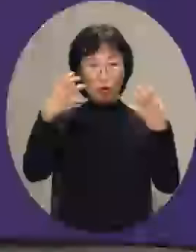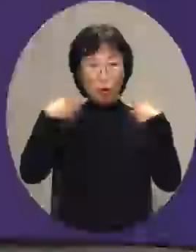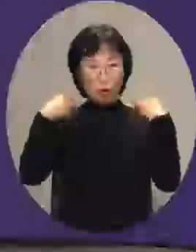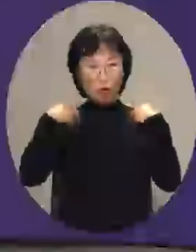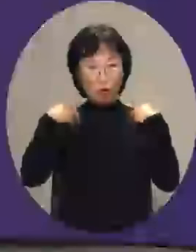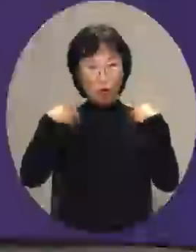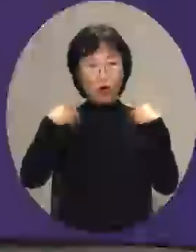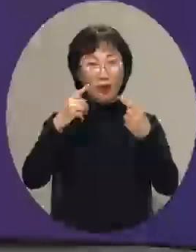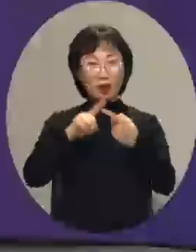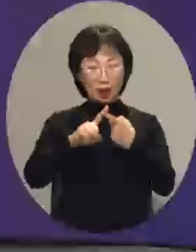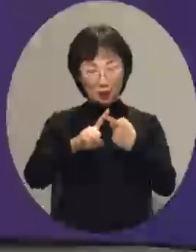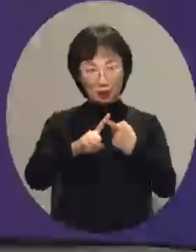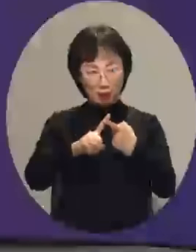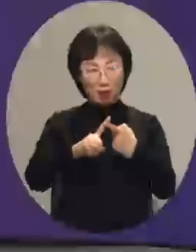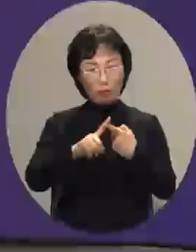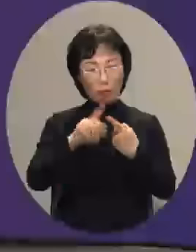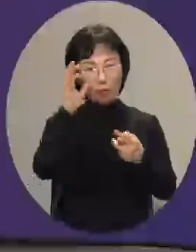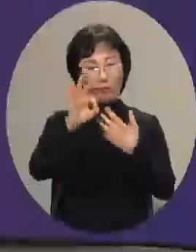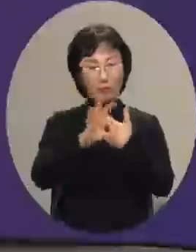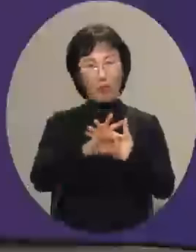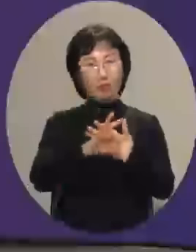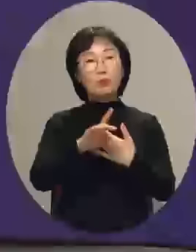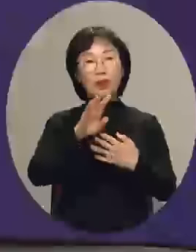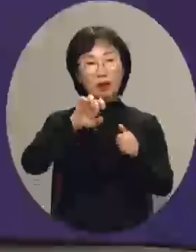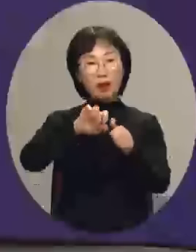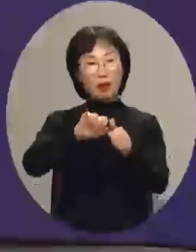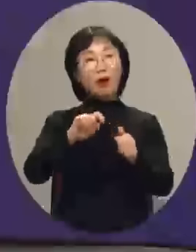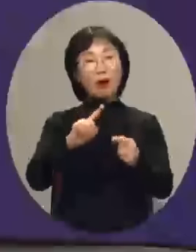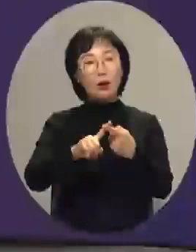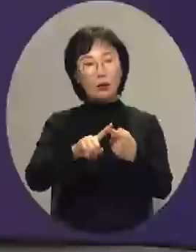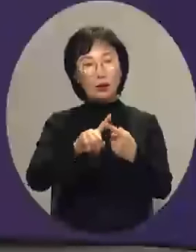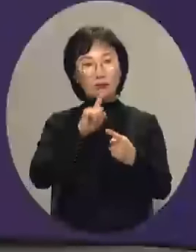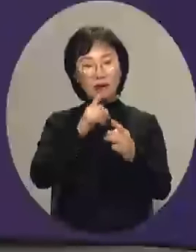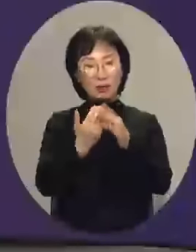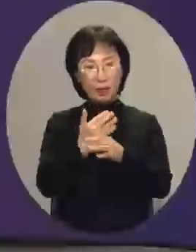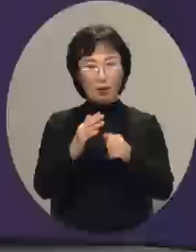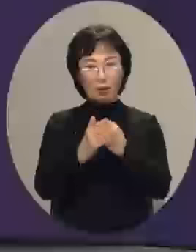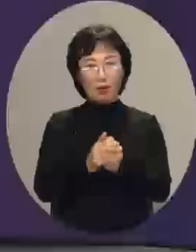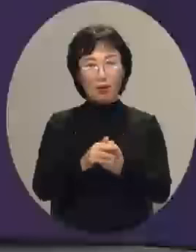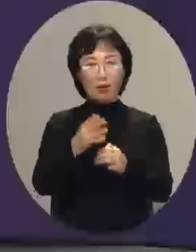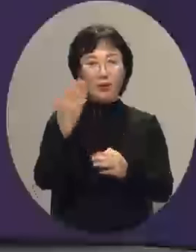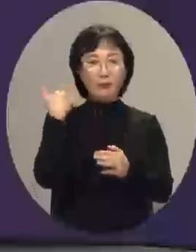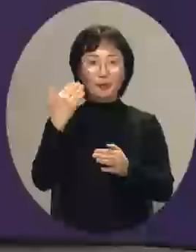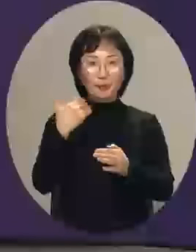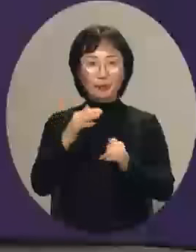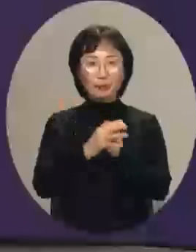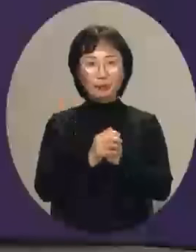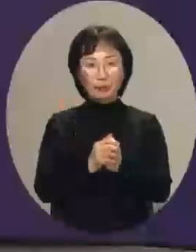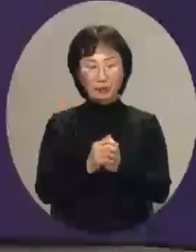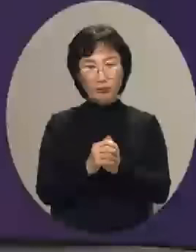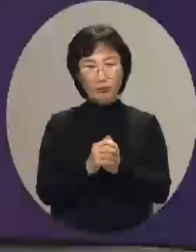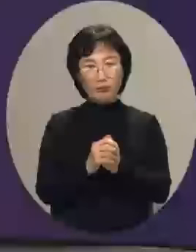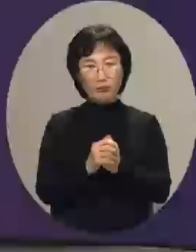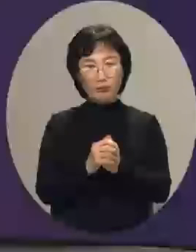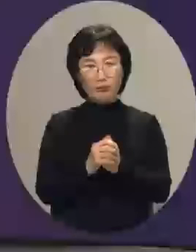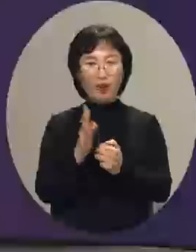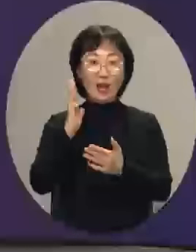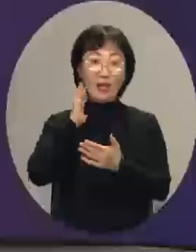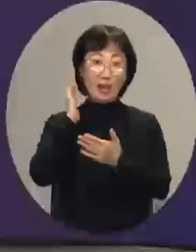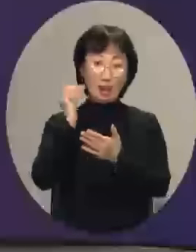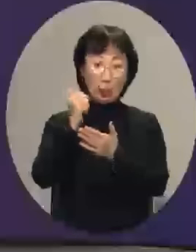행태에 대해서 지적하지 않을 수가 없습니다. 전 국민의 청각 테스트를 하게 만들었던 바이든 날리면 사태에 대해서